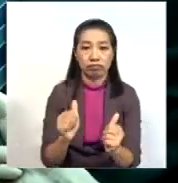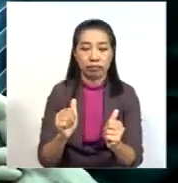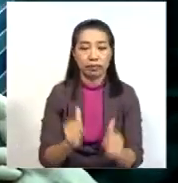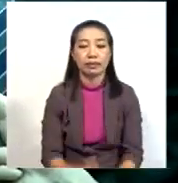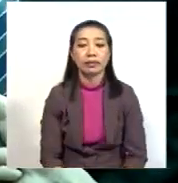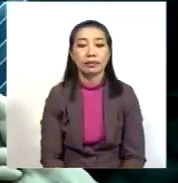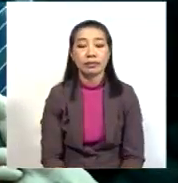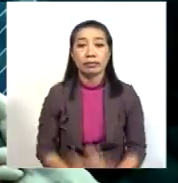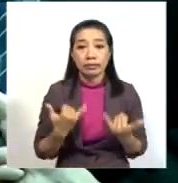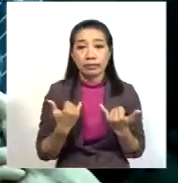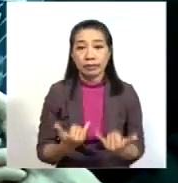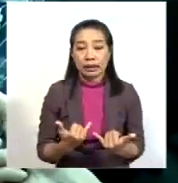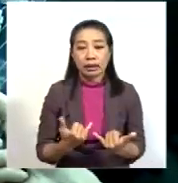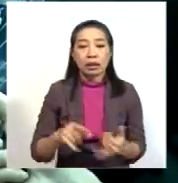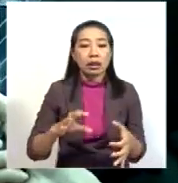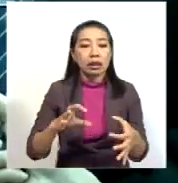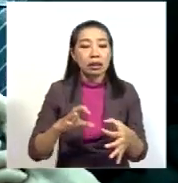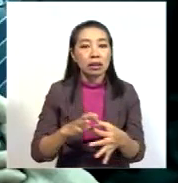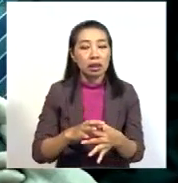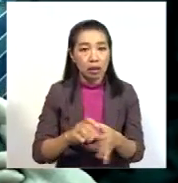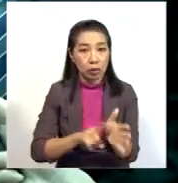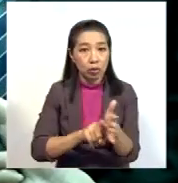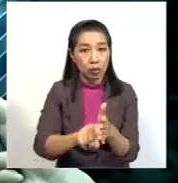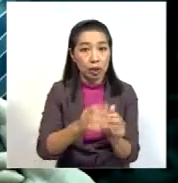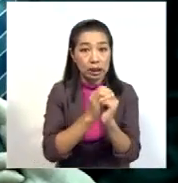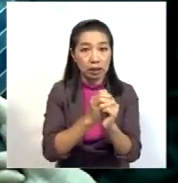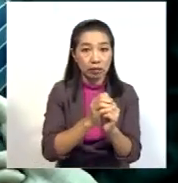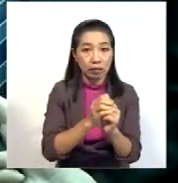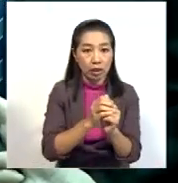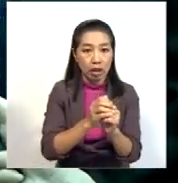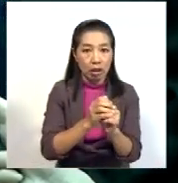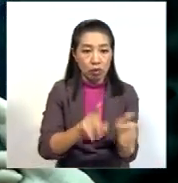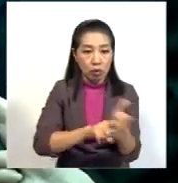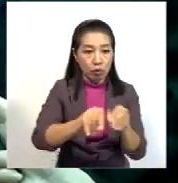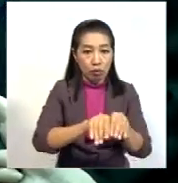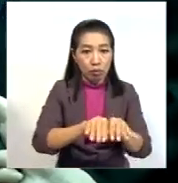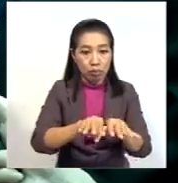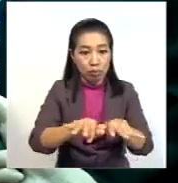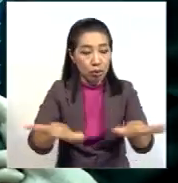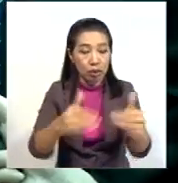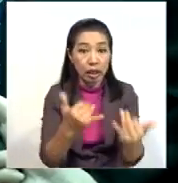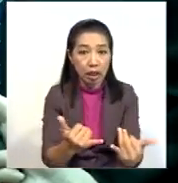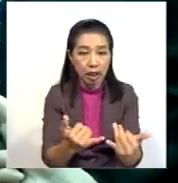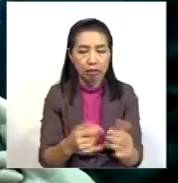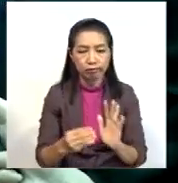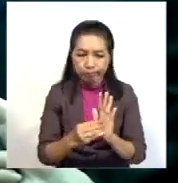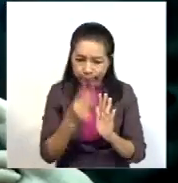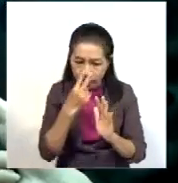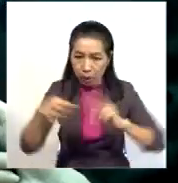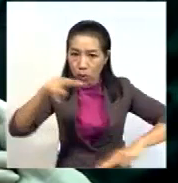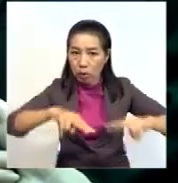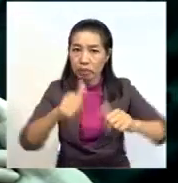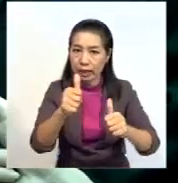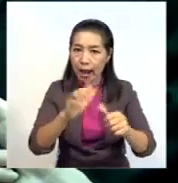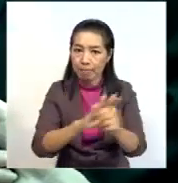ครับปัจจุบันสถานการณ์การแพร่ระบาดของไวรัสโคโรนาเนี่ยถือว่าทางกรุงเทพมหานครเราควบคุมได้